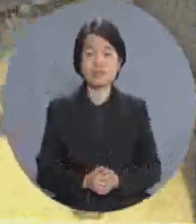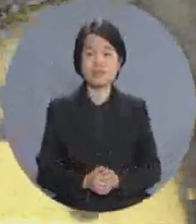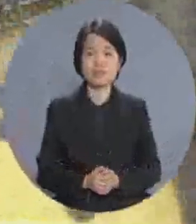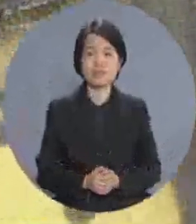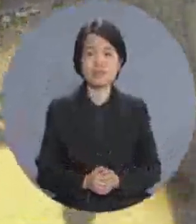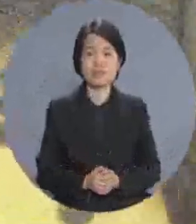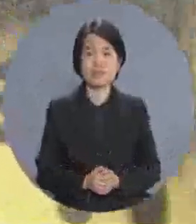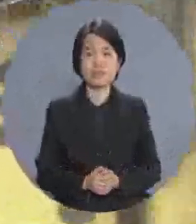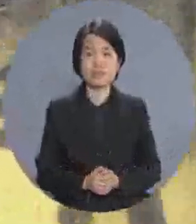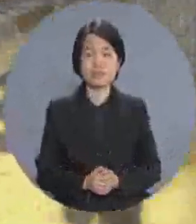뉴스 문형철입니다